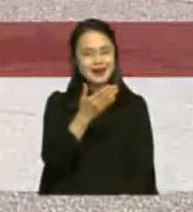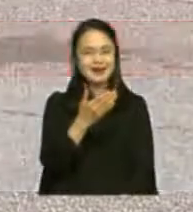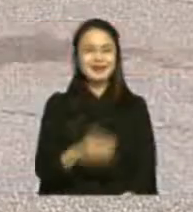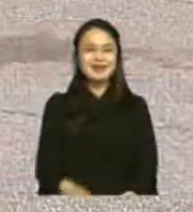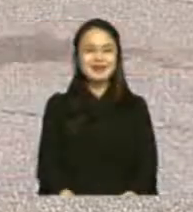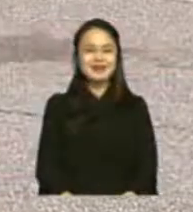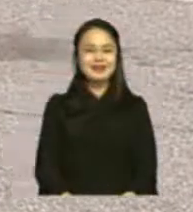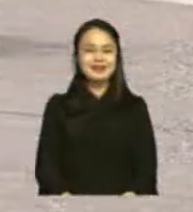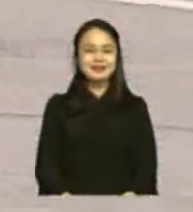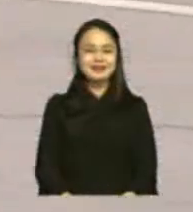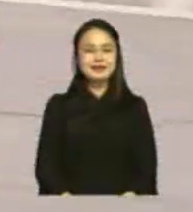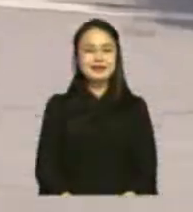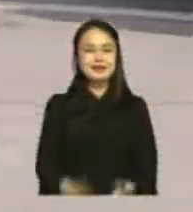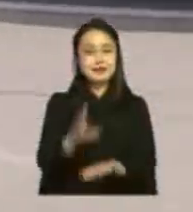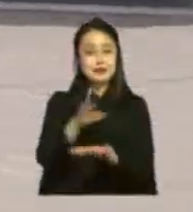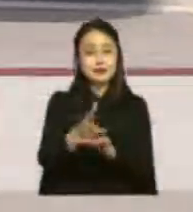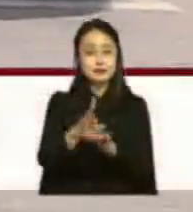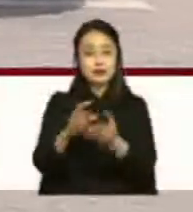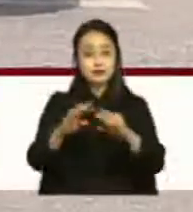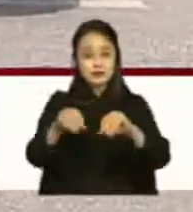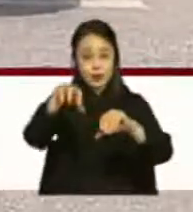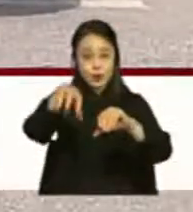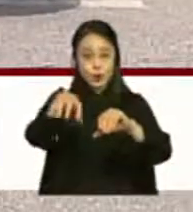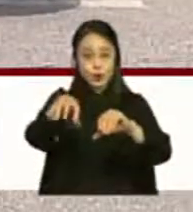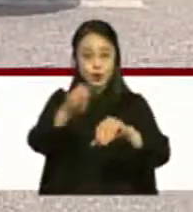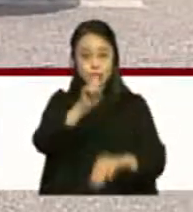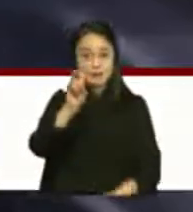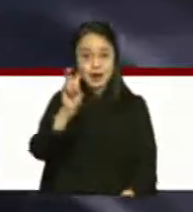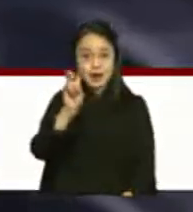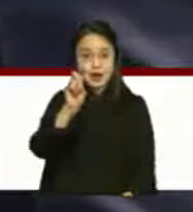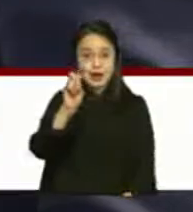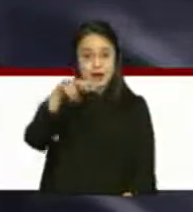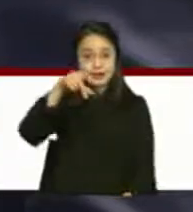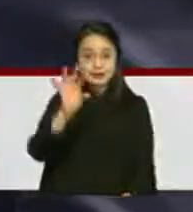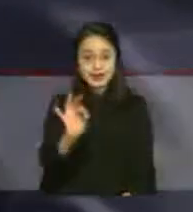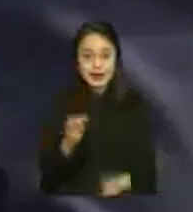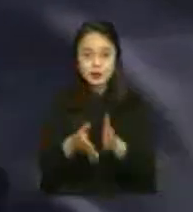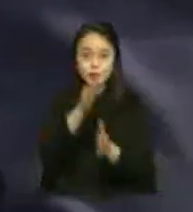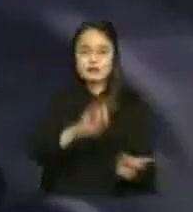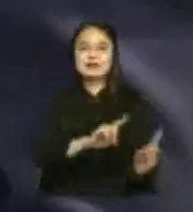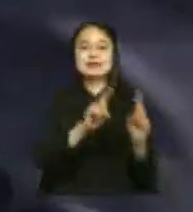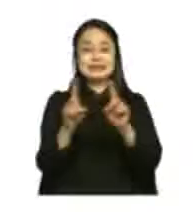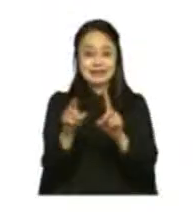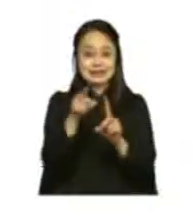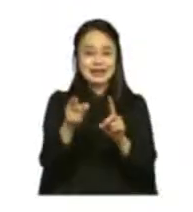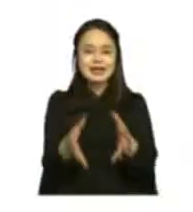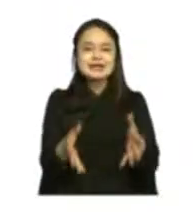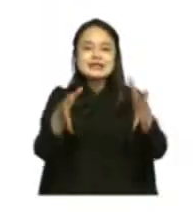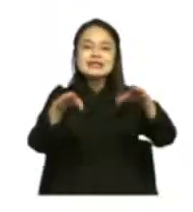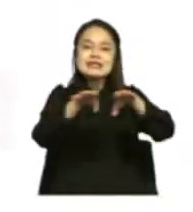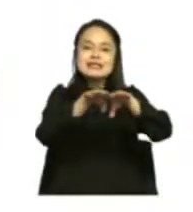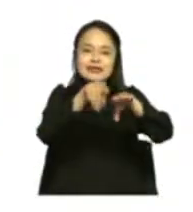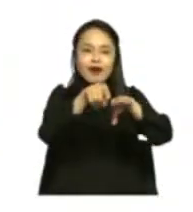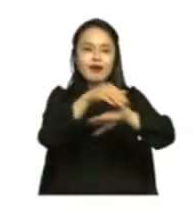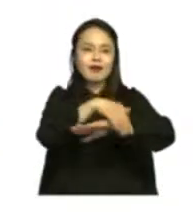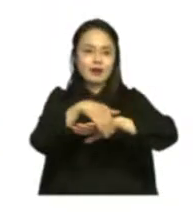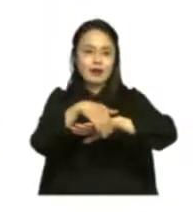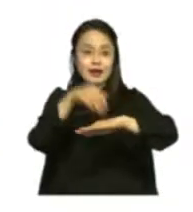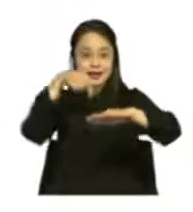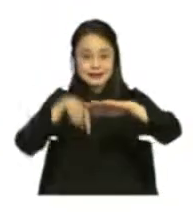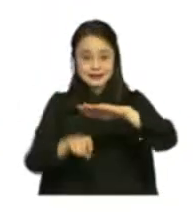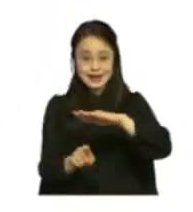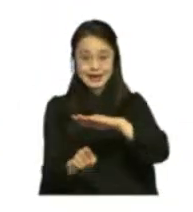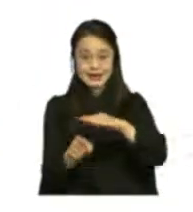계시고. 주차장 용지엔 마장 도시재생시설도 함께 드립니다. 주차장은 지하 1, 2, 3층에 조성되고